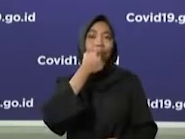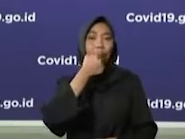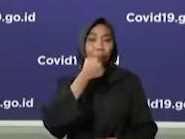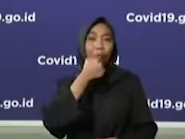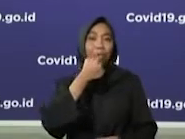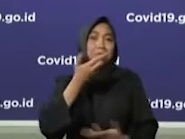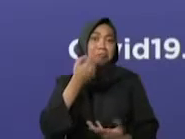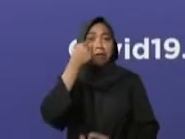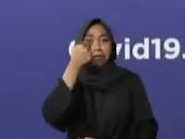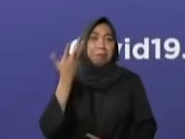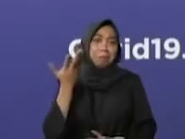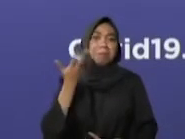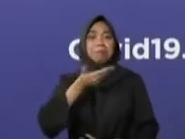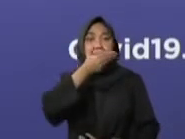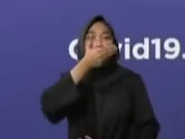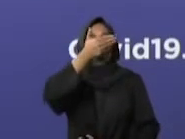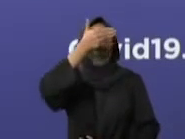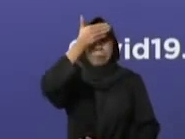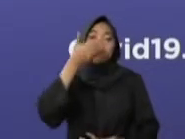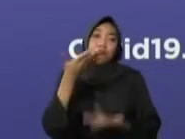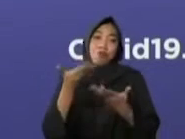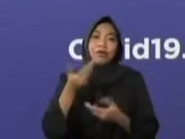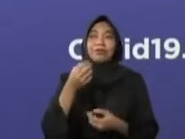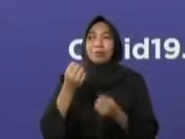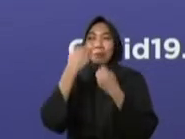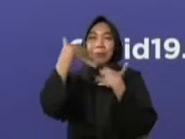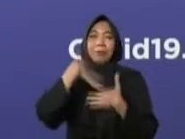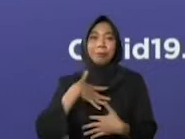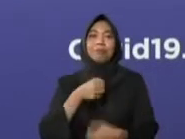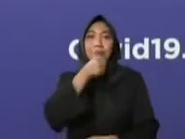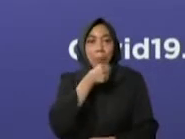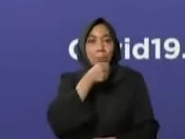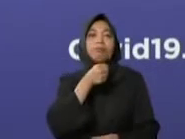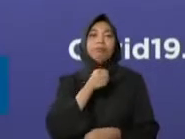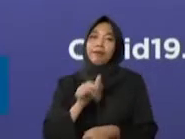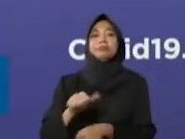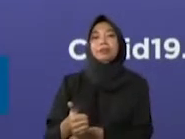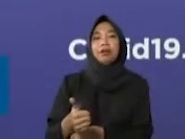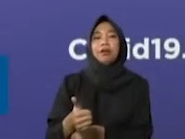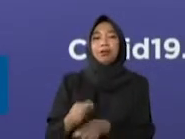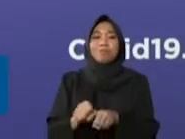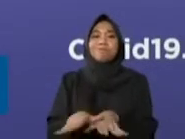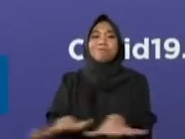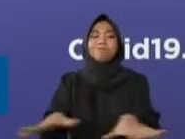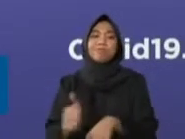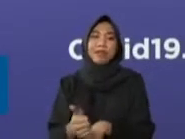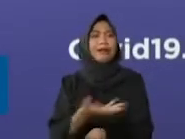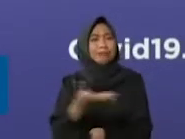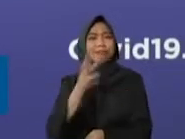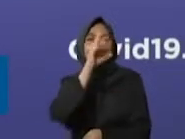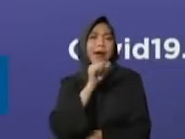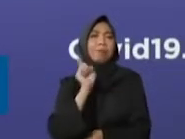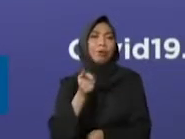mulut mata sangat memungkinkan untuk terjadinya penularan ini yang harus kita pahami